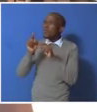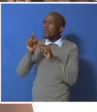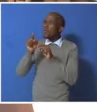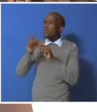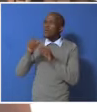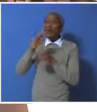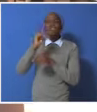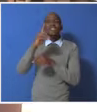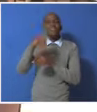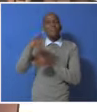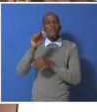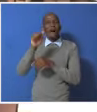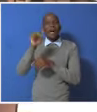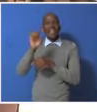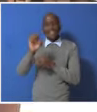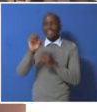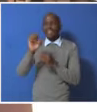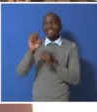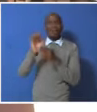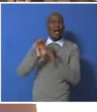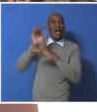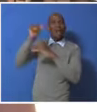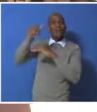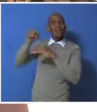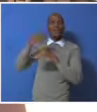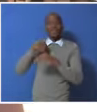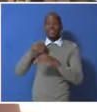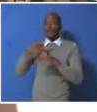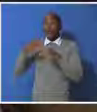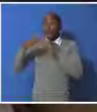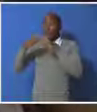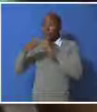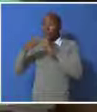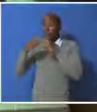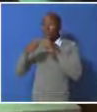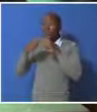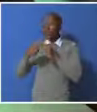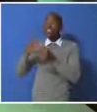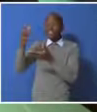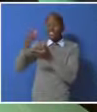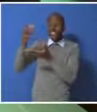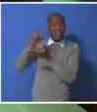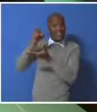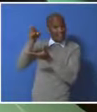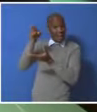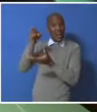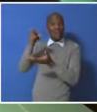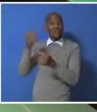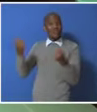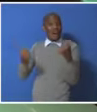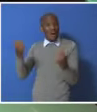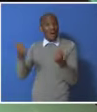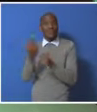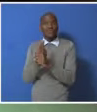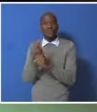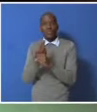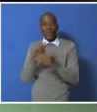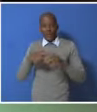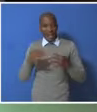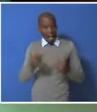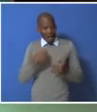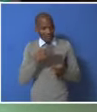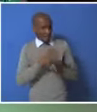bo modipane kana beyond modipane ne re tsaya koloi ga be ra dikgonyeng gone kong. Now since re nna le